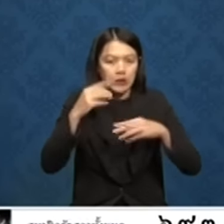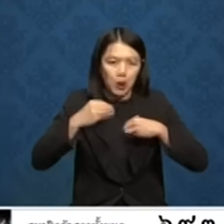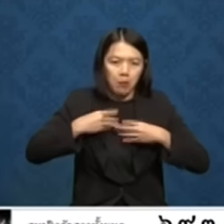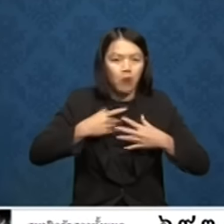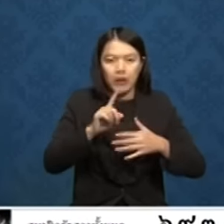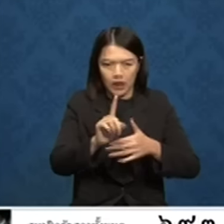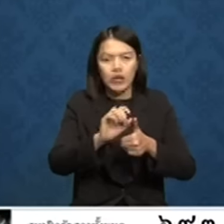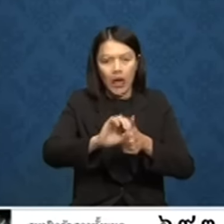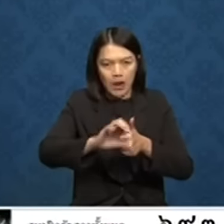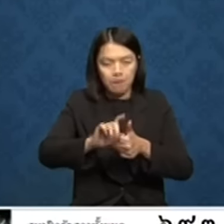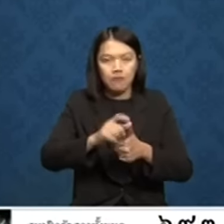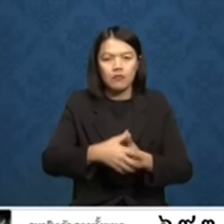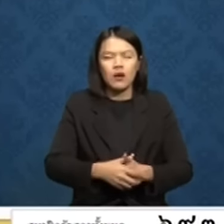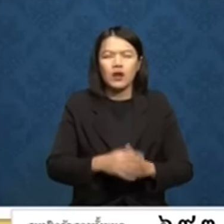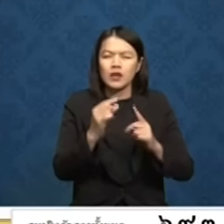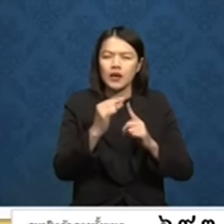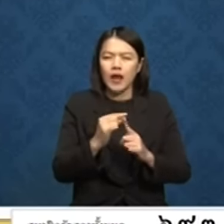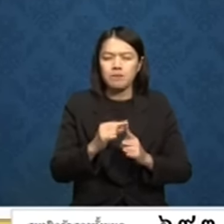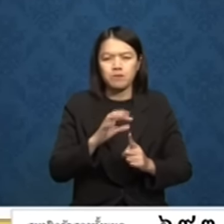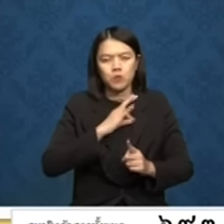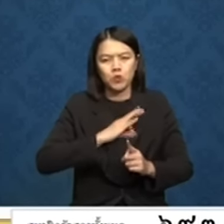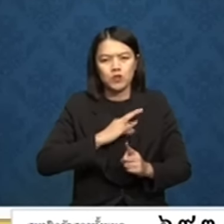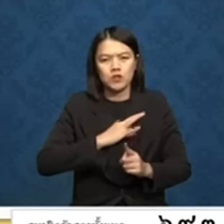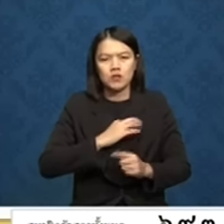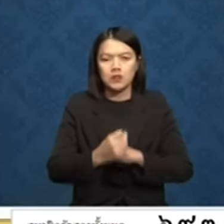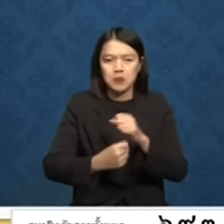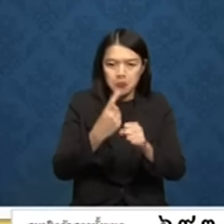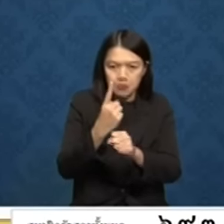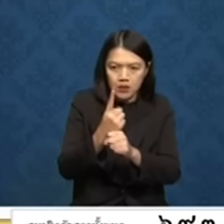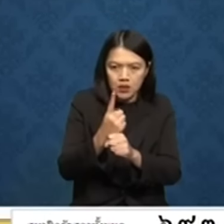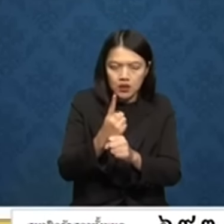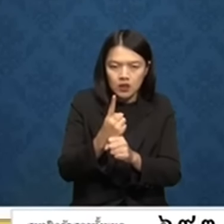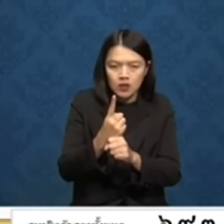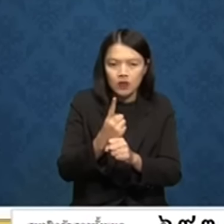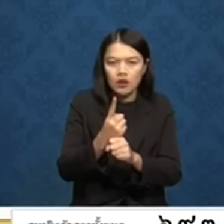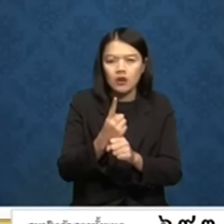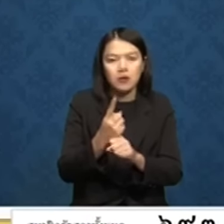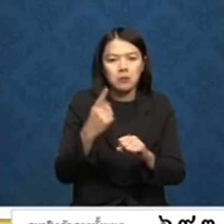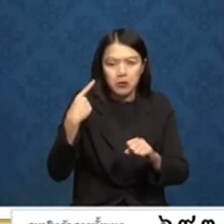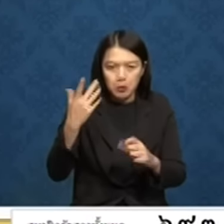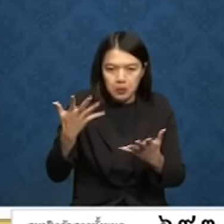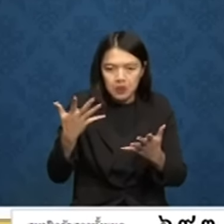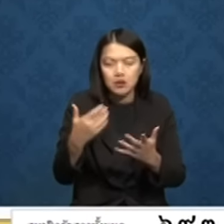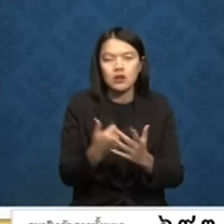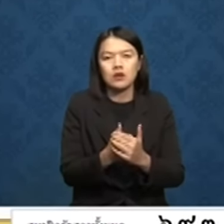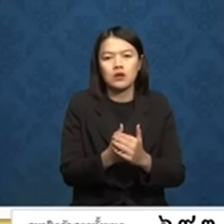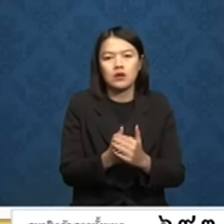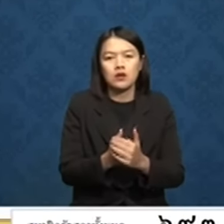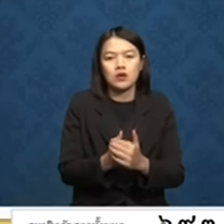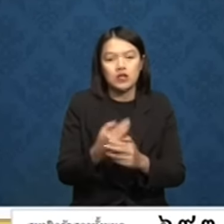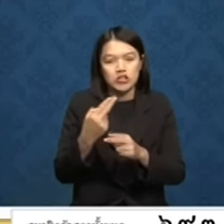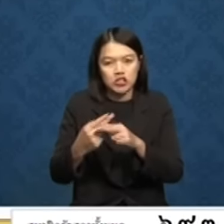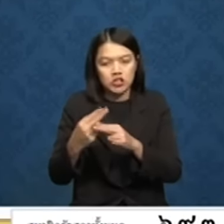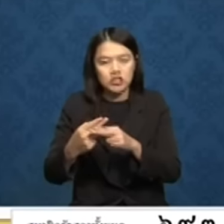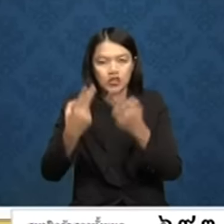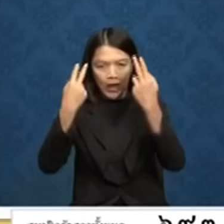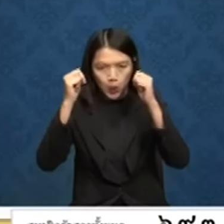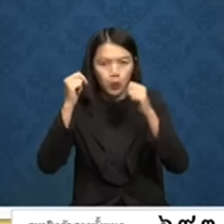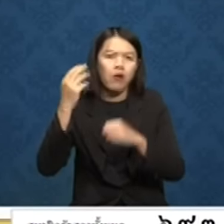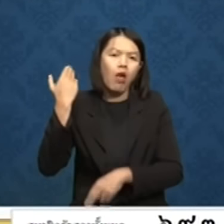างไรแต่มาใช้คำในลักษณะที่ว่า1ปีที่ศูนย์เปล่าของชื่อท่านอดีตนายกรัฐม